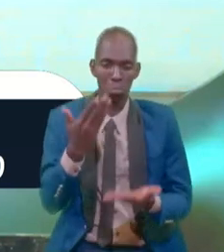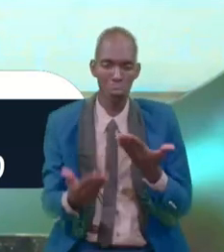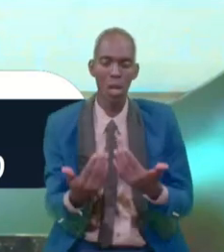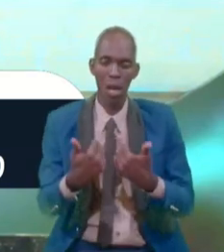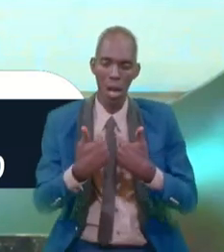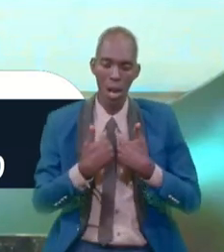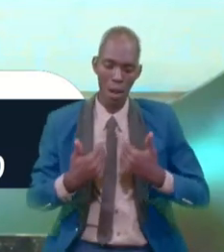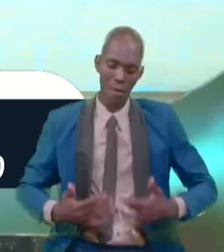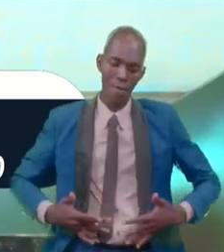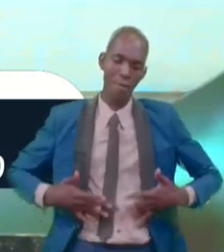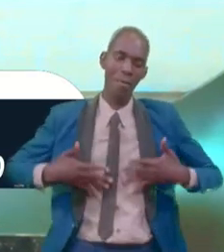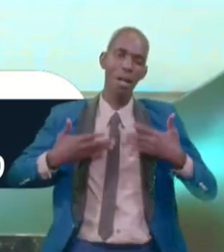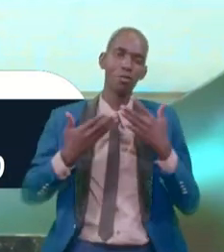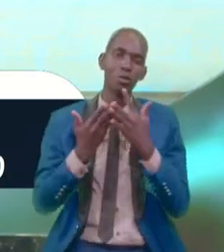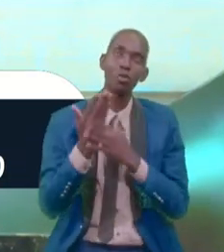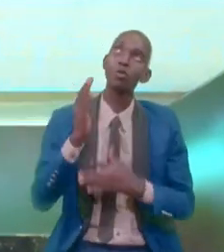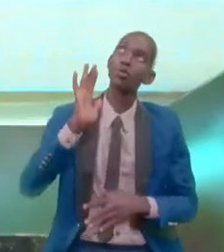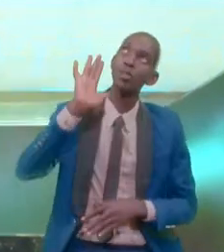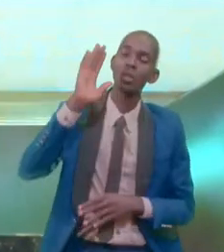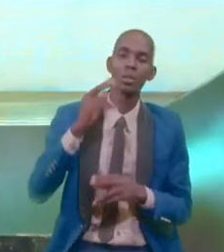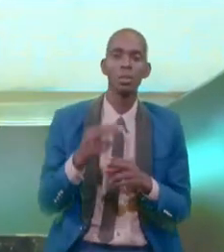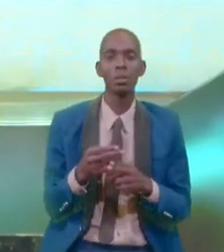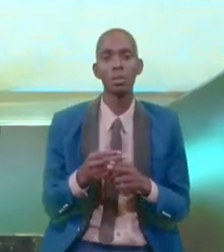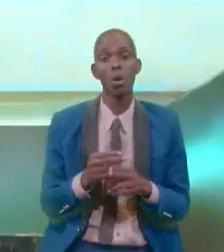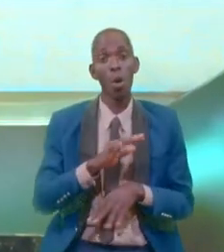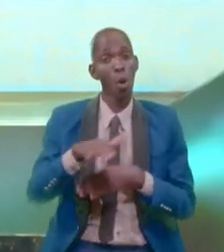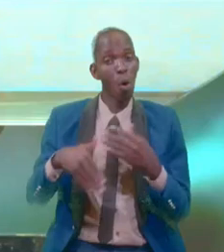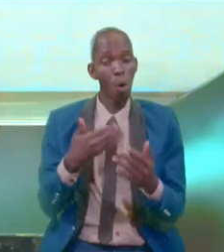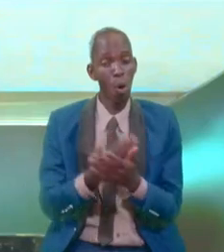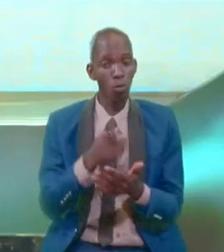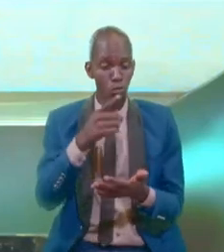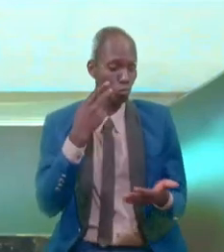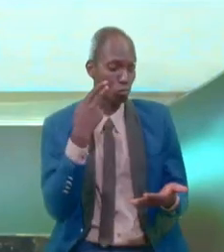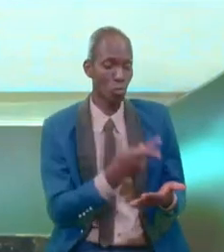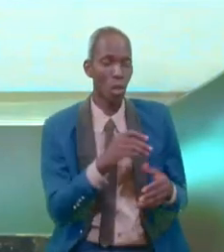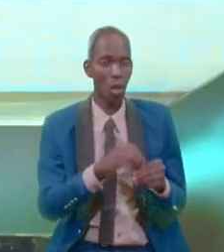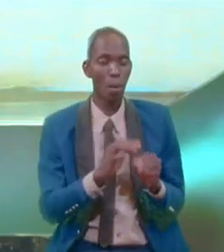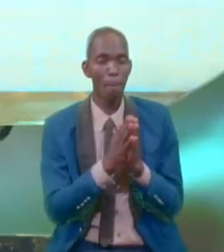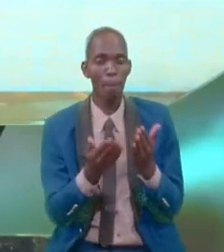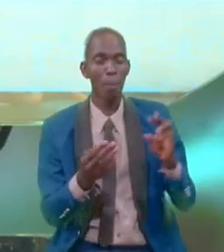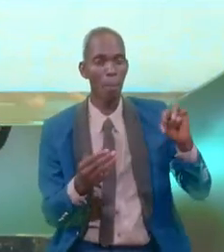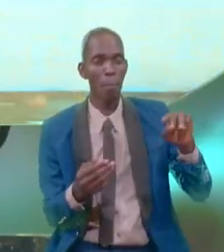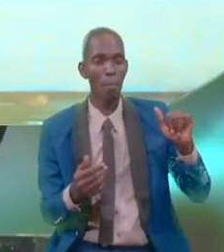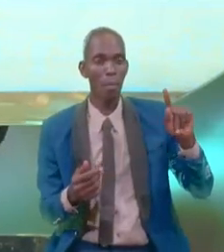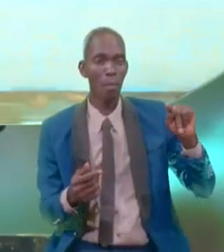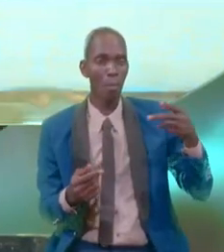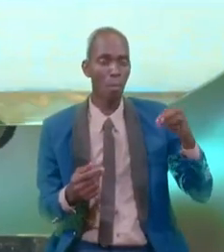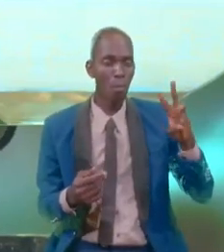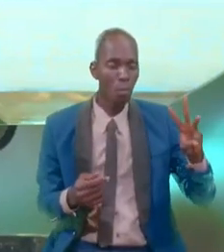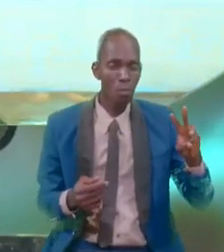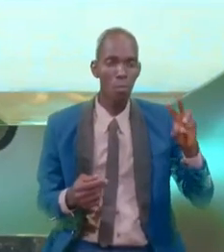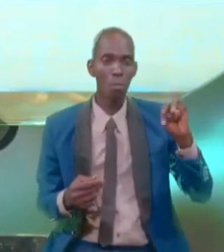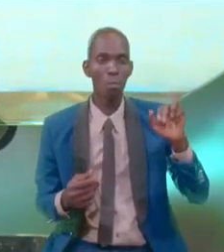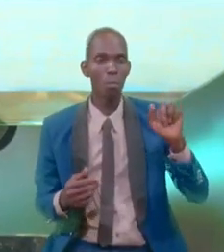en son nom. Que tout ce que vous lisez en Matthieu, en Marc, en Luc et